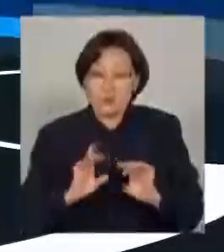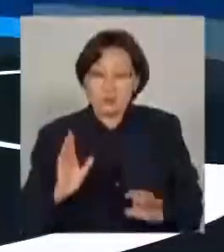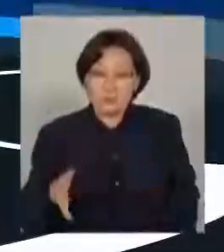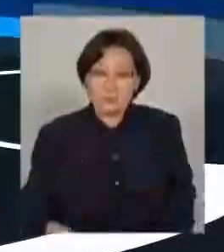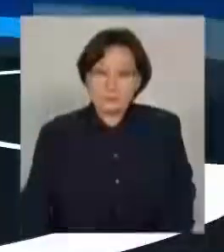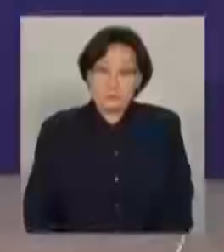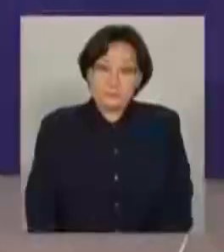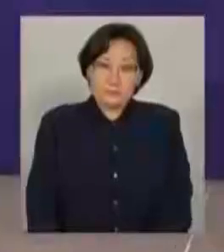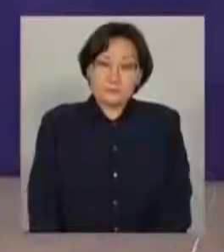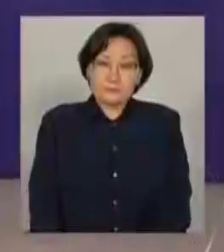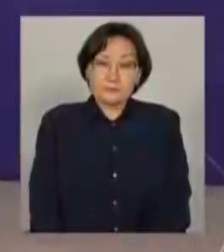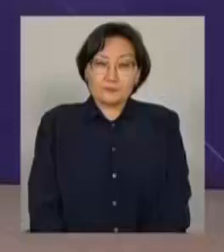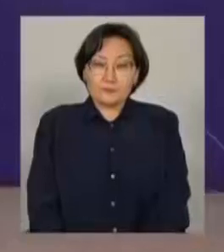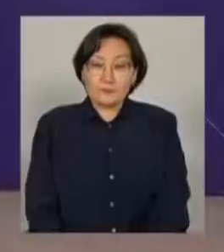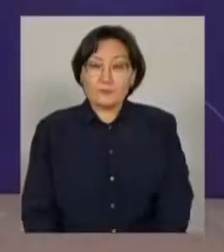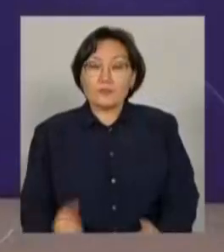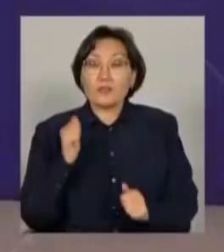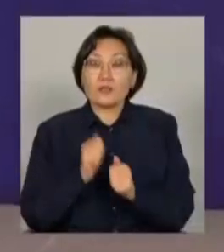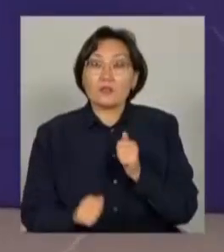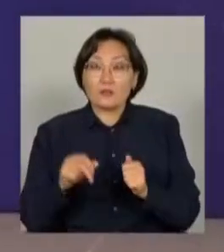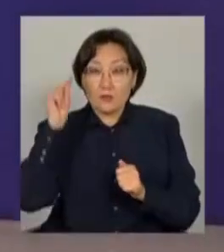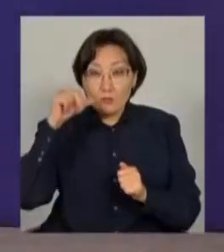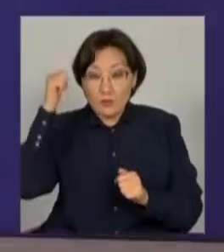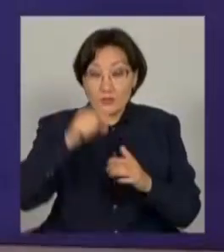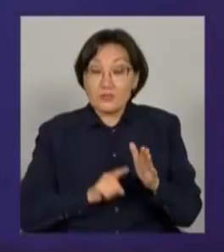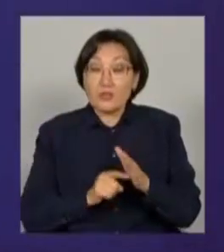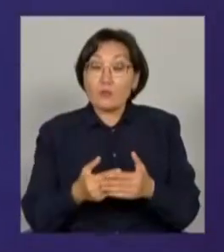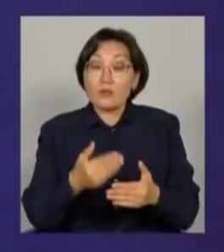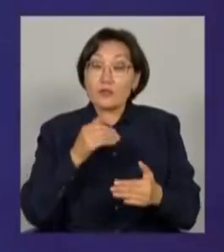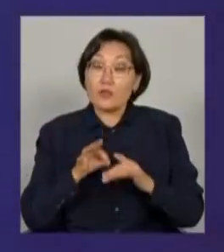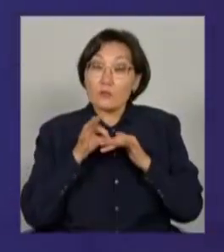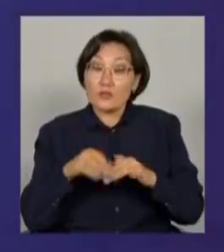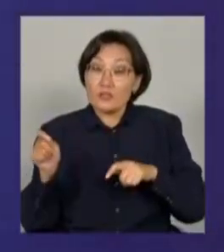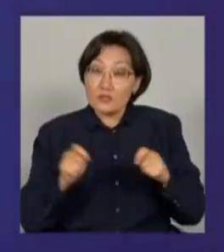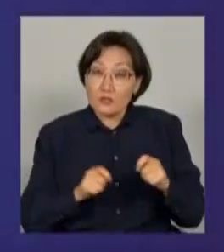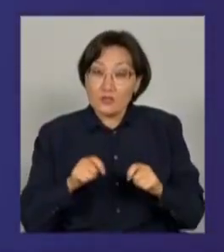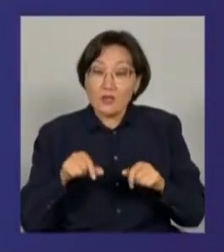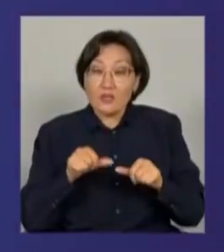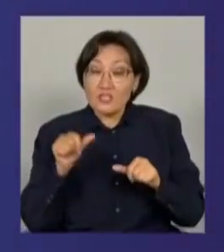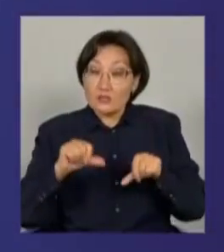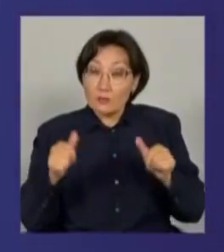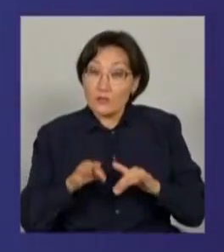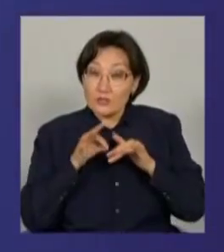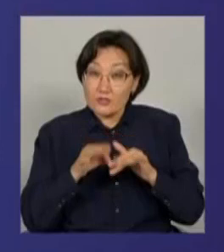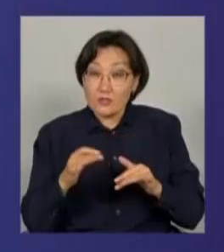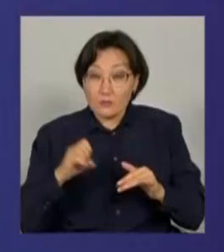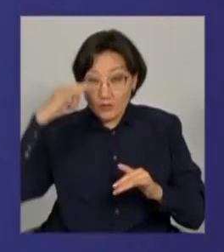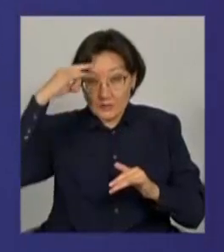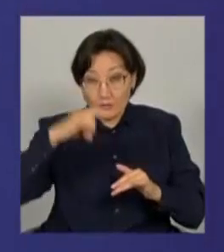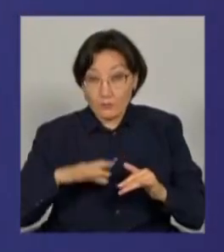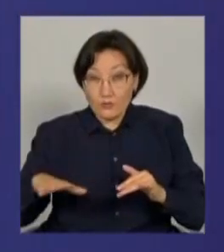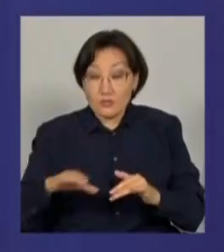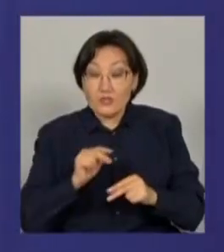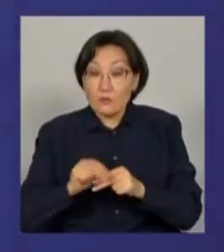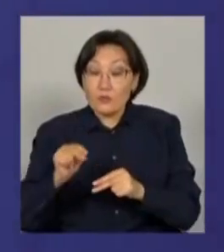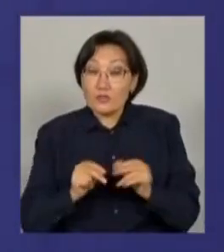айтады. Әр оқу жылының алдында болатын тамыз кеңесі биыл ерекше форматта өтті. Оған жалпы ел бойынша білім